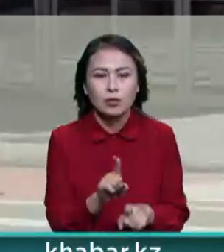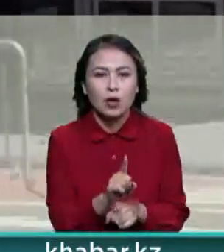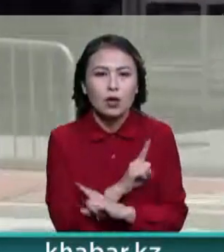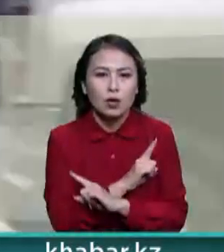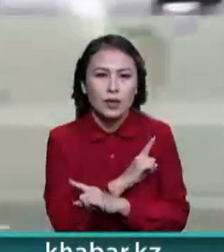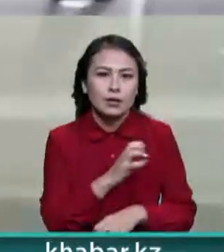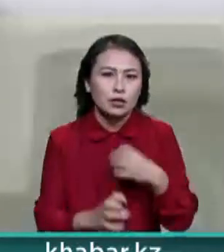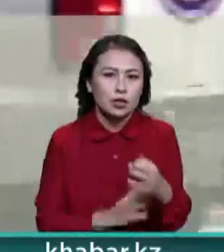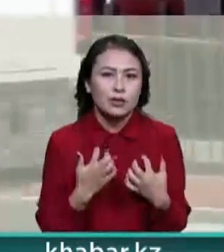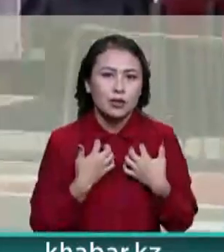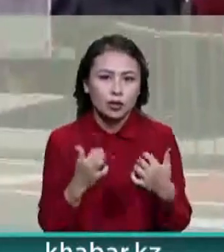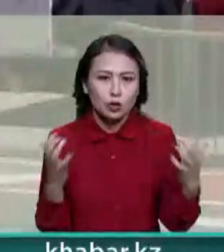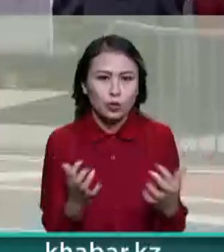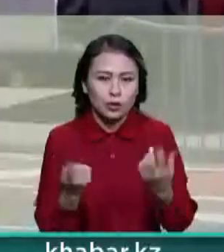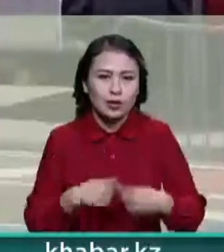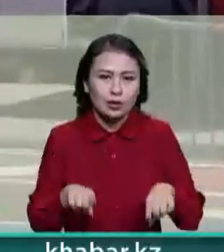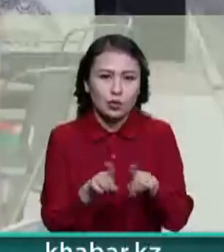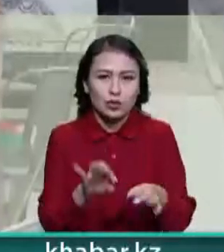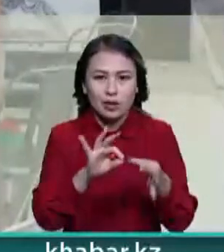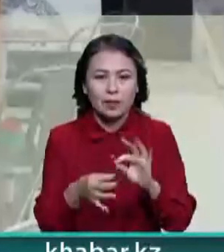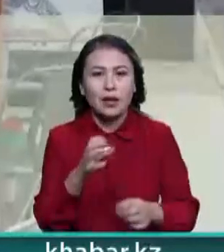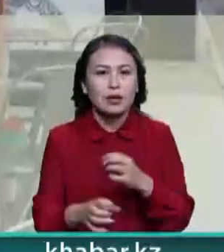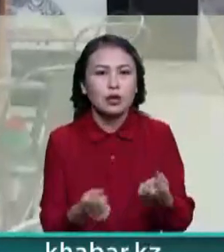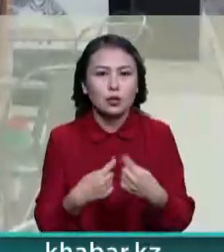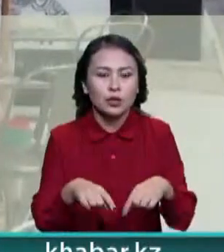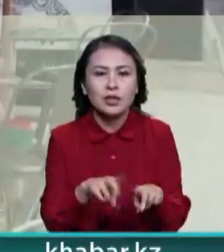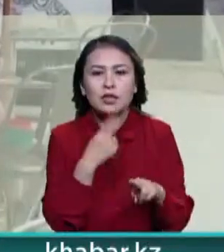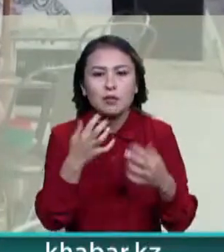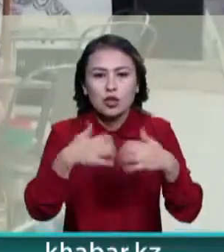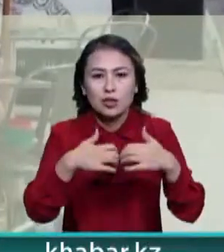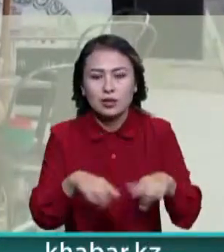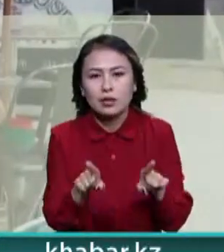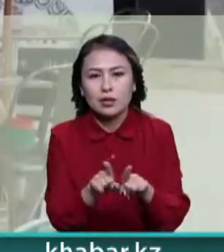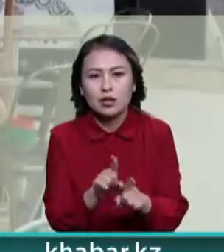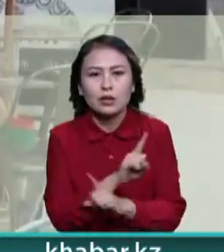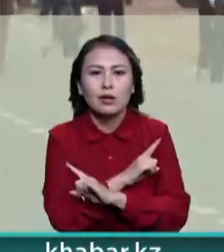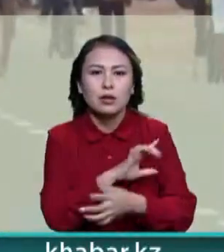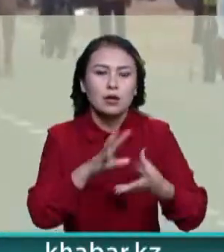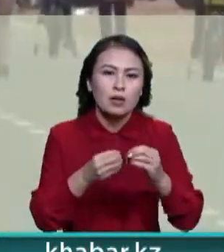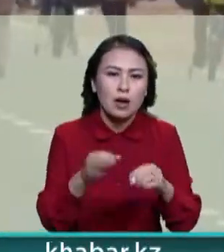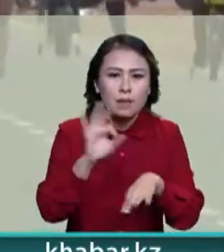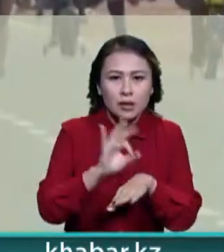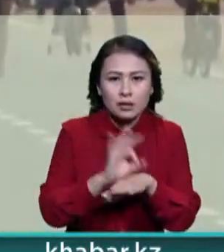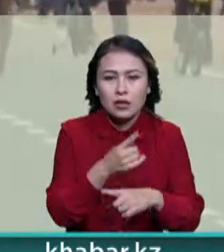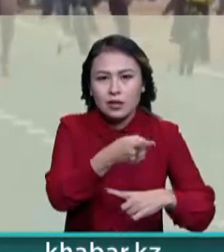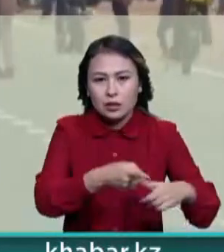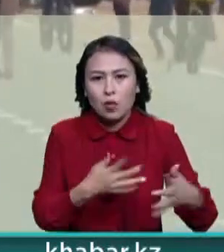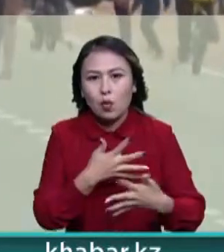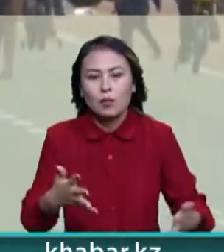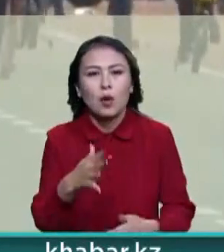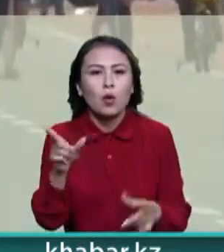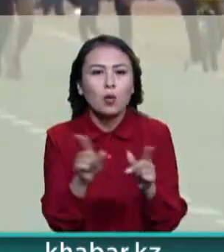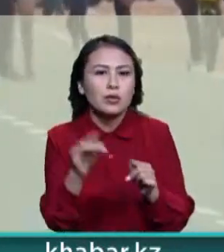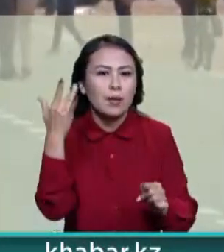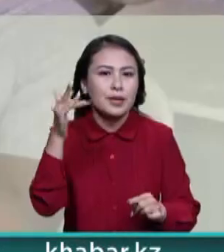етті. Дүниежүзілік денсаулық сақтау ұйымының дерегі осындай. Халықаралық ұйымның есебінше дертке шалдыққандардың жартысынан астамы